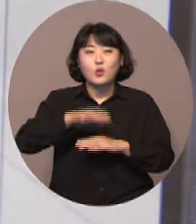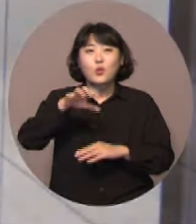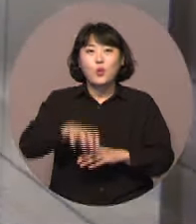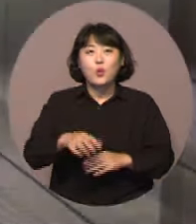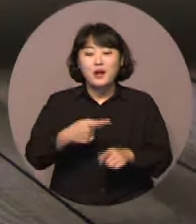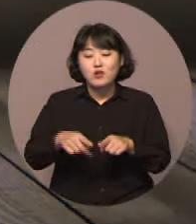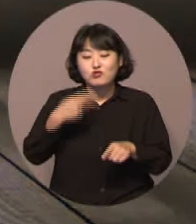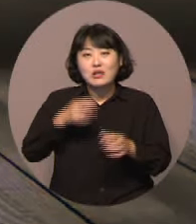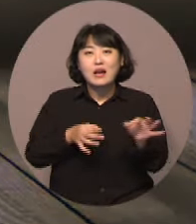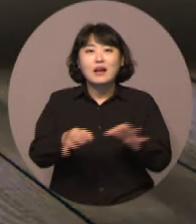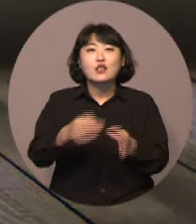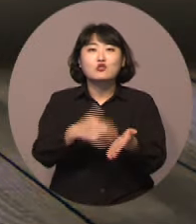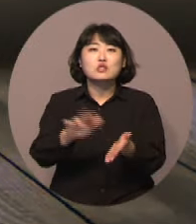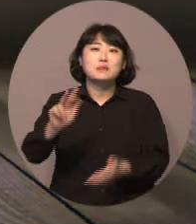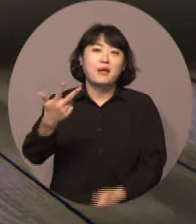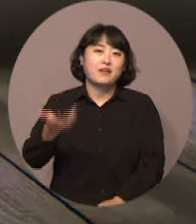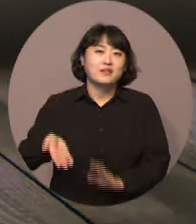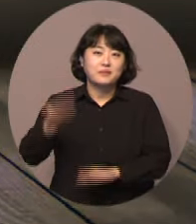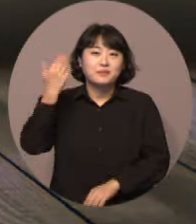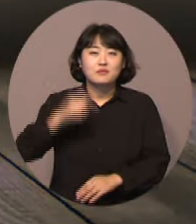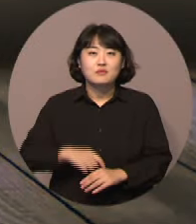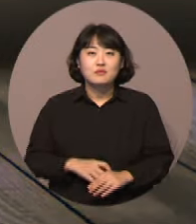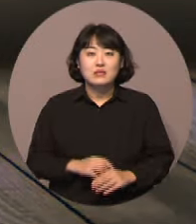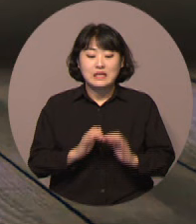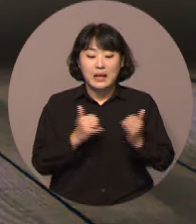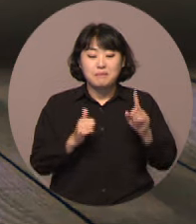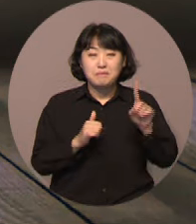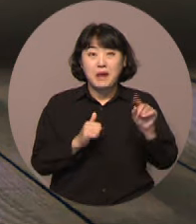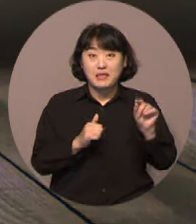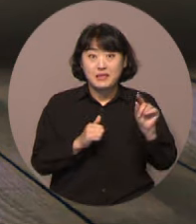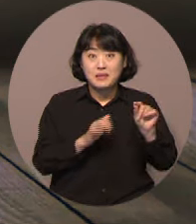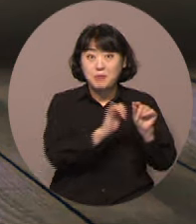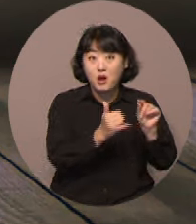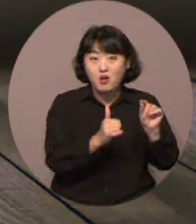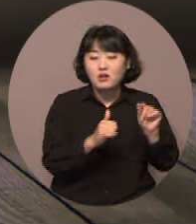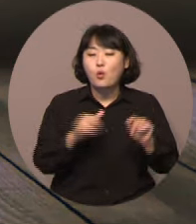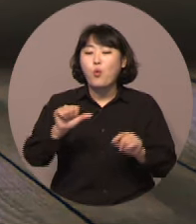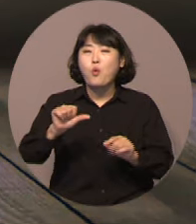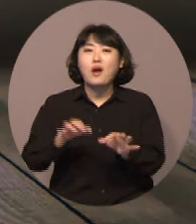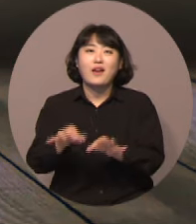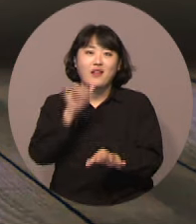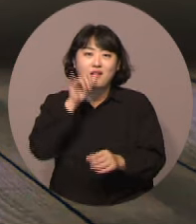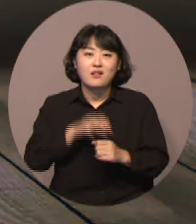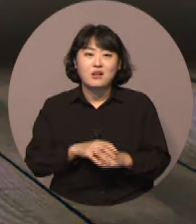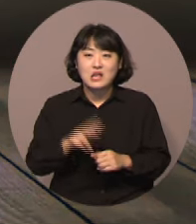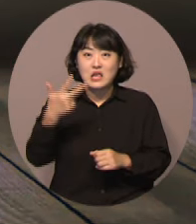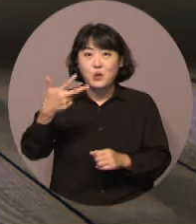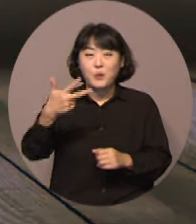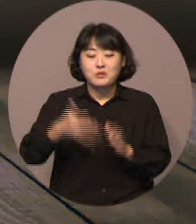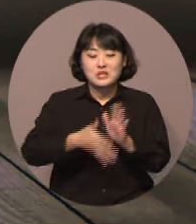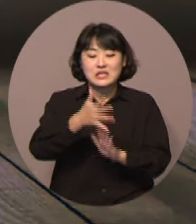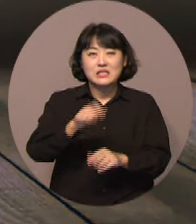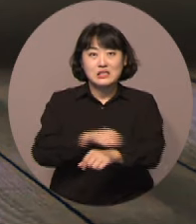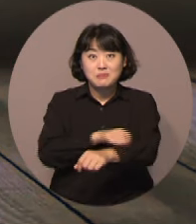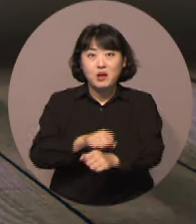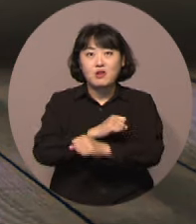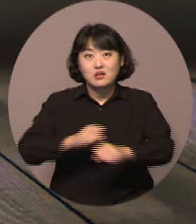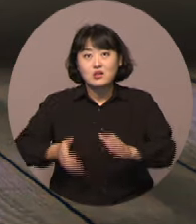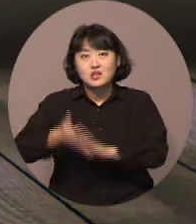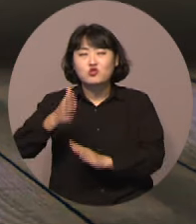700개가 넘습니다. 인구 1만 명당 5개 꼴로 7개 특광역시 가운데 가장